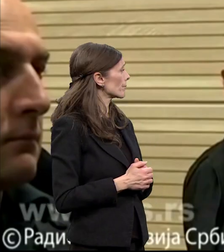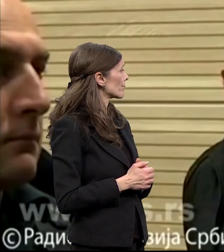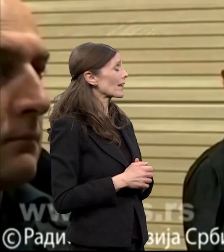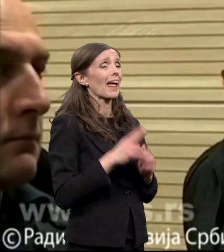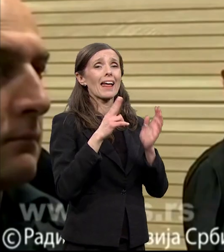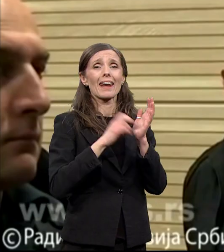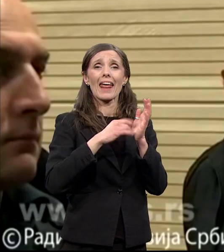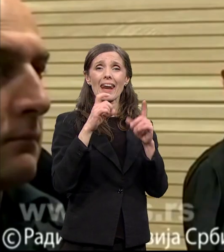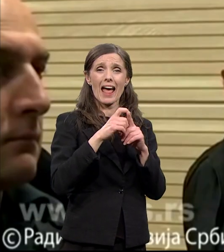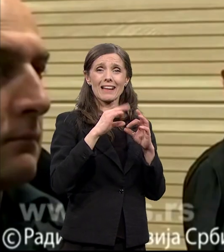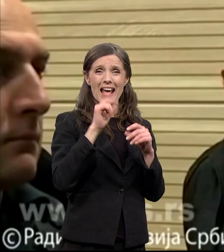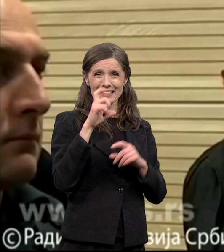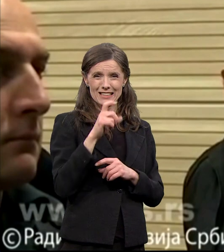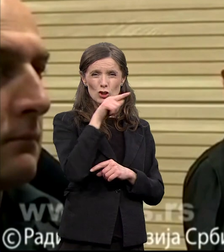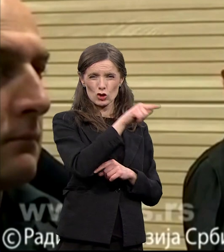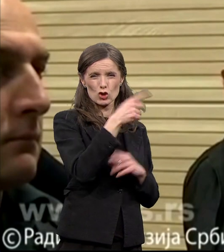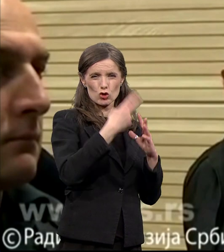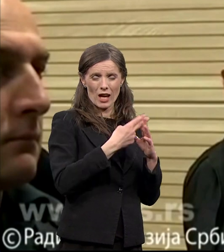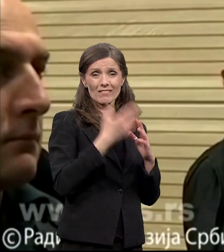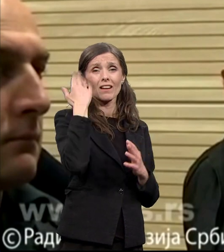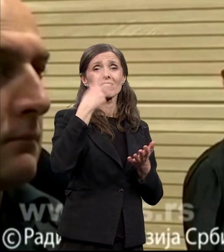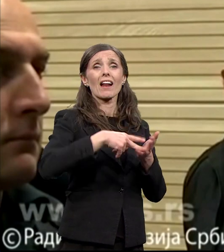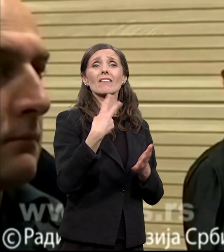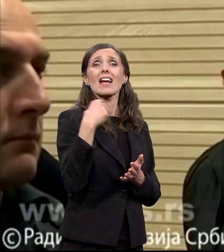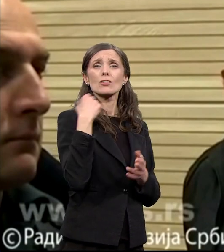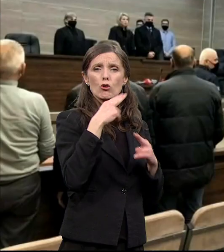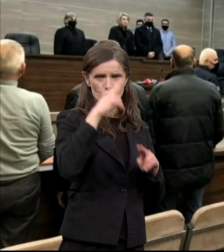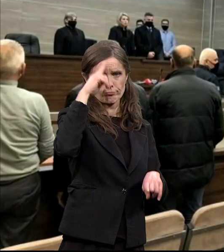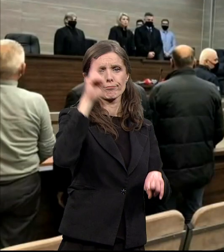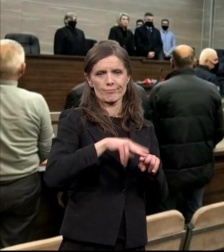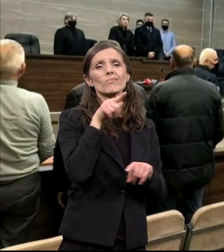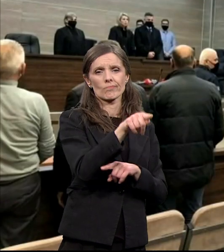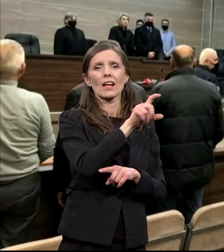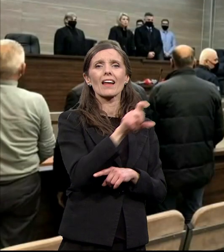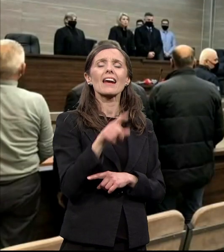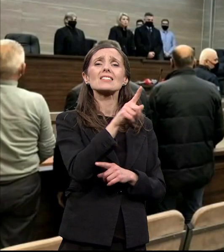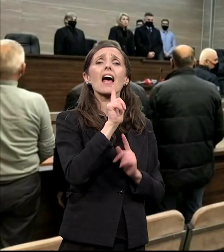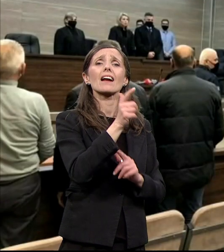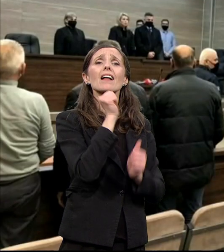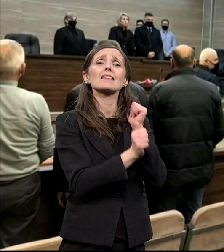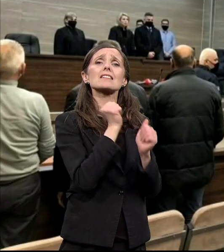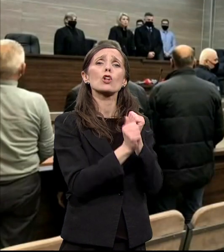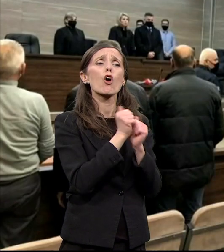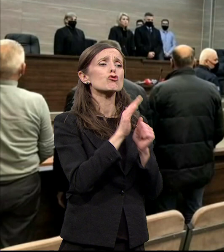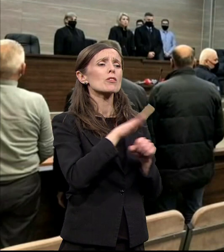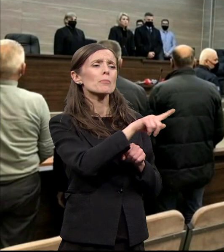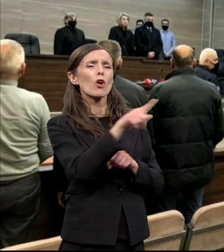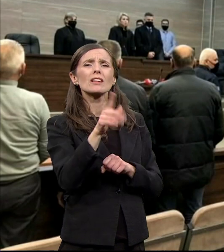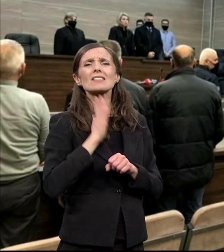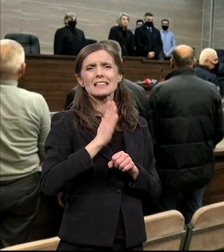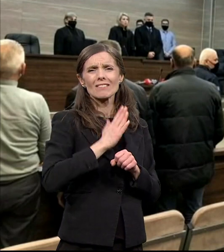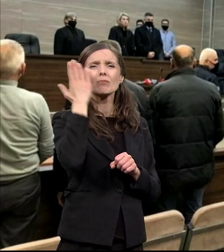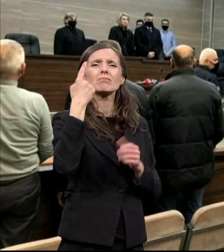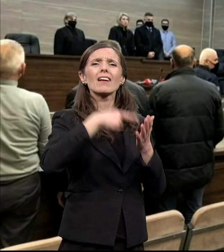Nenad Arsić iz Čaglavice 2020. godine proglašen je krivim za ratne zločine protiv civilnog stanovništva